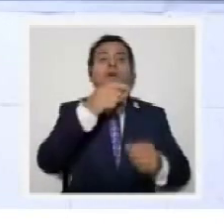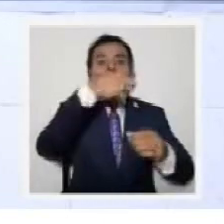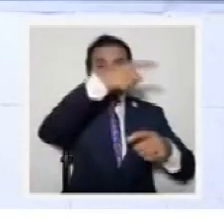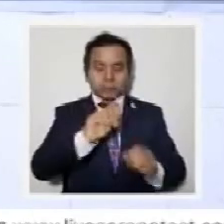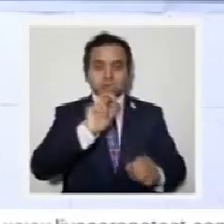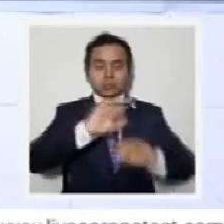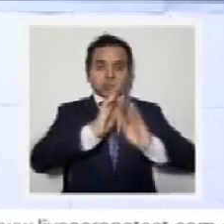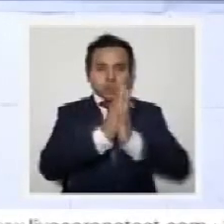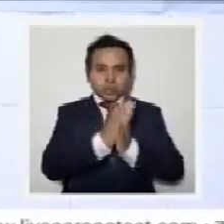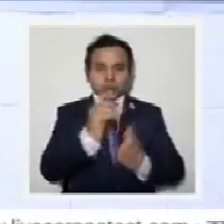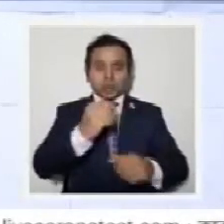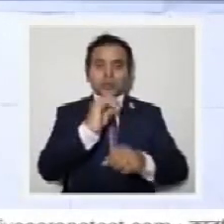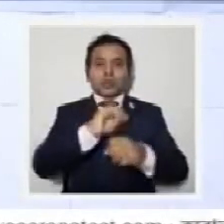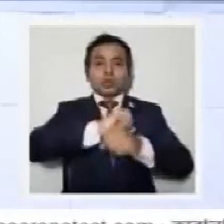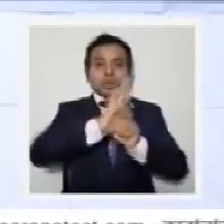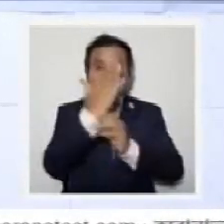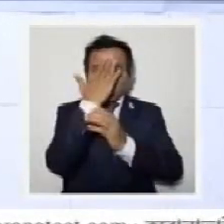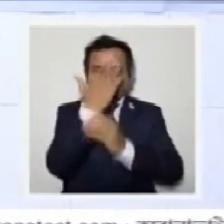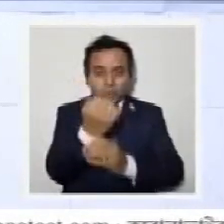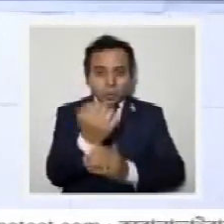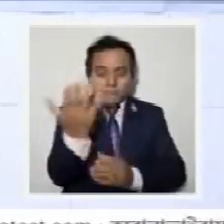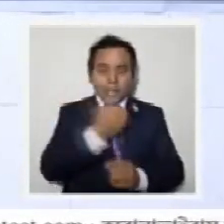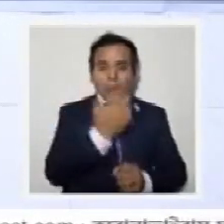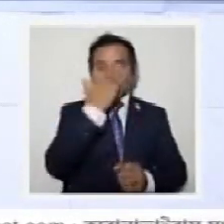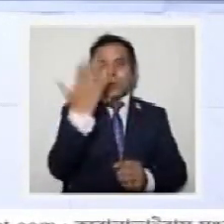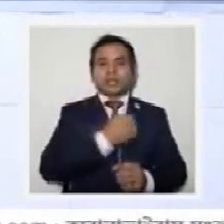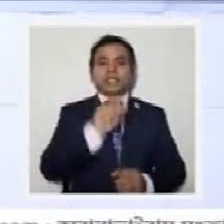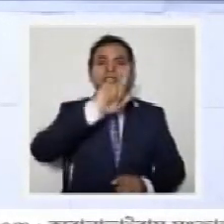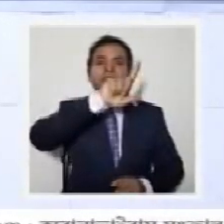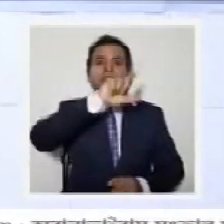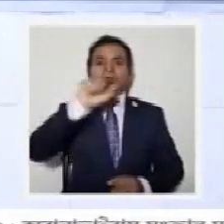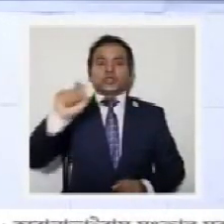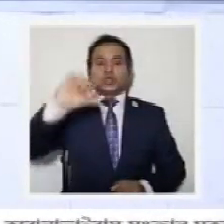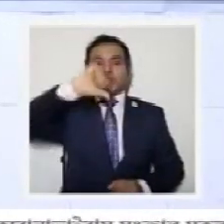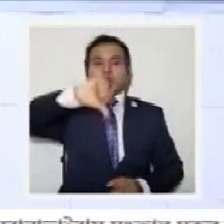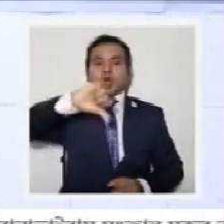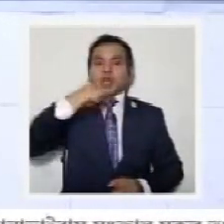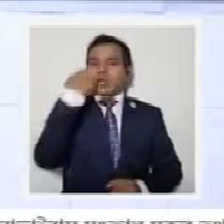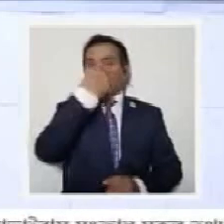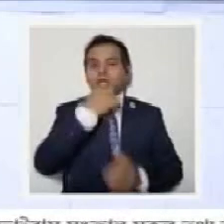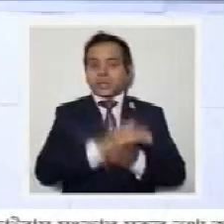5941টি। এই সকল নমুনা পরীক্ষা করে শনাক্তকৃত ব্যক্তি